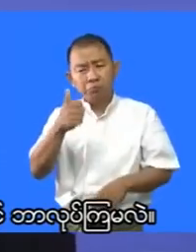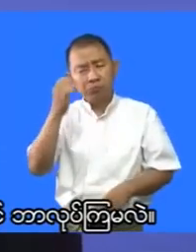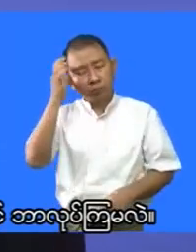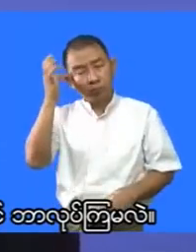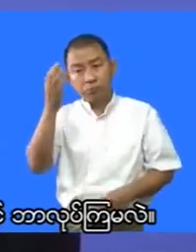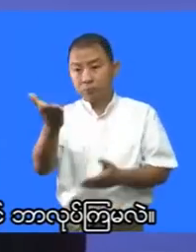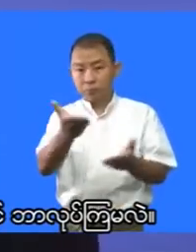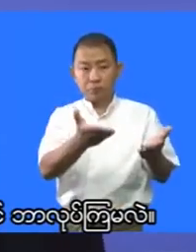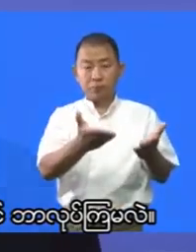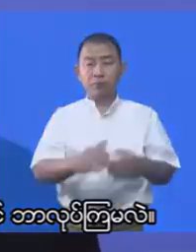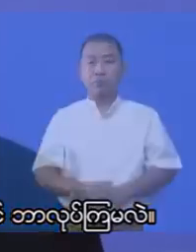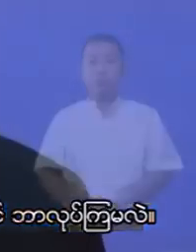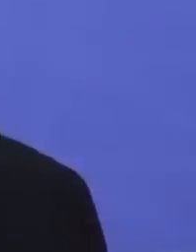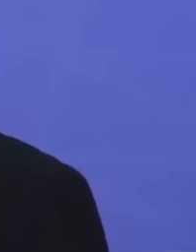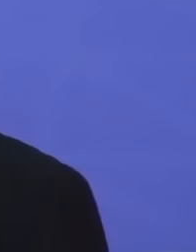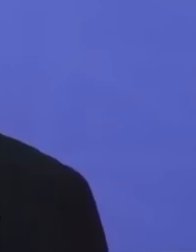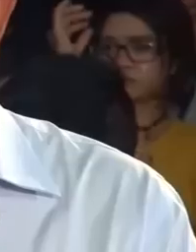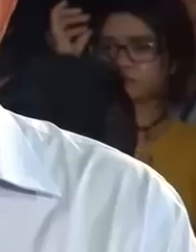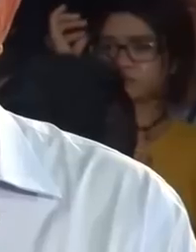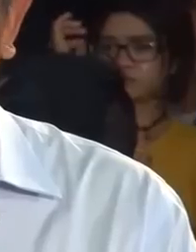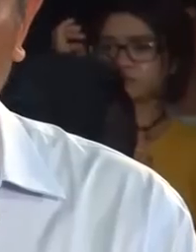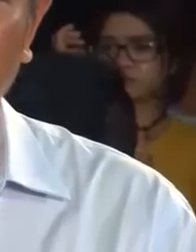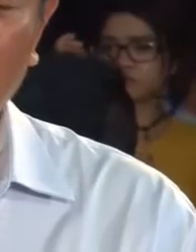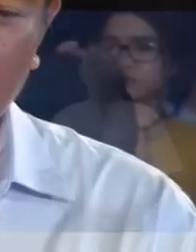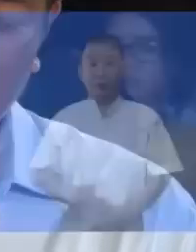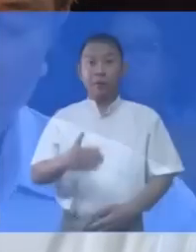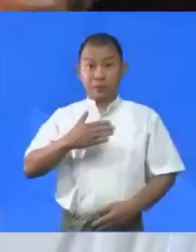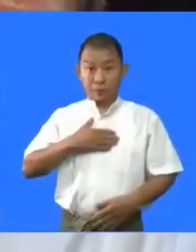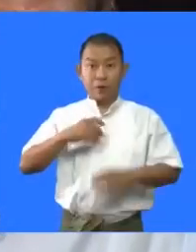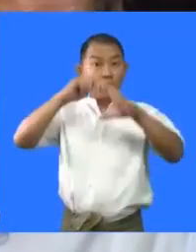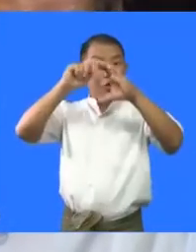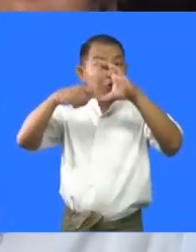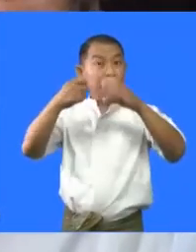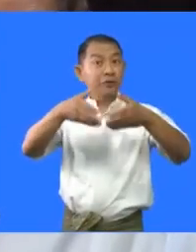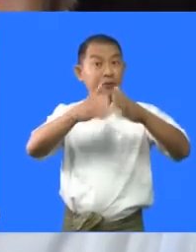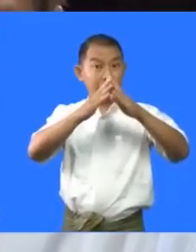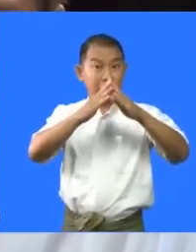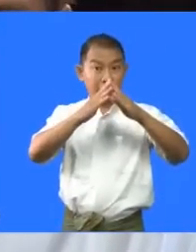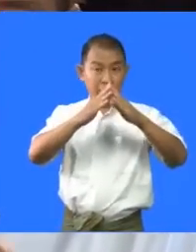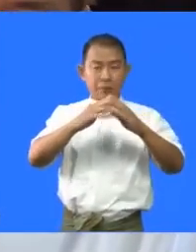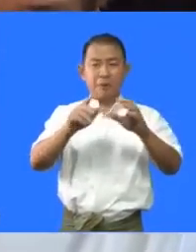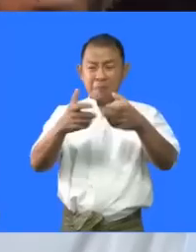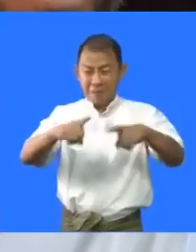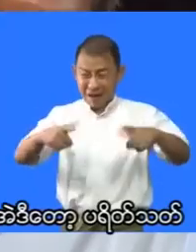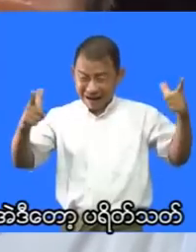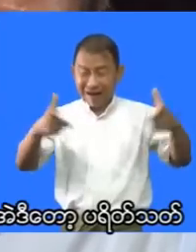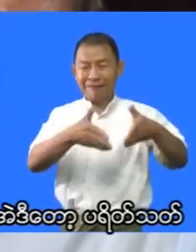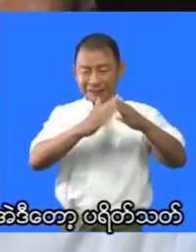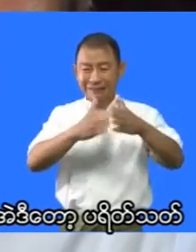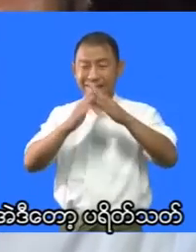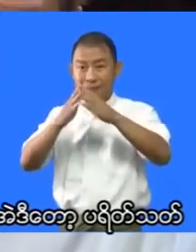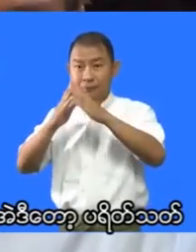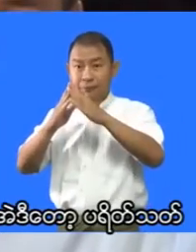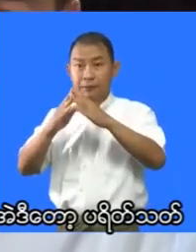စားအောင်ဟုတ်လားရှင်နိုင်ဘာလို့ကြမလဲ ကျွန်တော်တို့ကတော့ယုံနေဖြစ်အောင်လုပ်ပေးလိုက်မှာပဲတစ်ဖက်ကတော့ဘာရှိမလဲဆိုရ